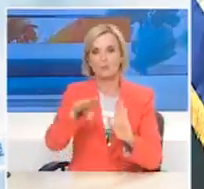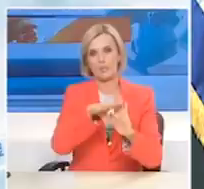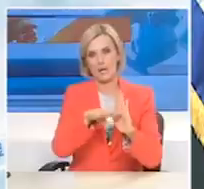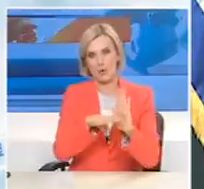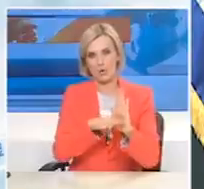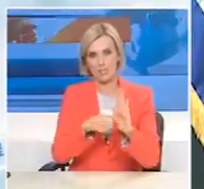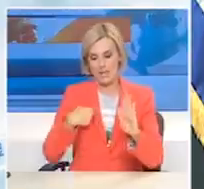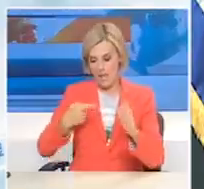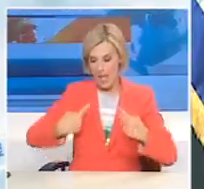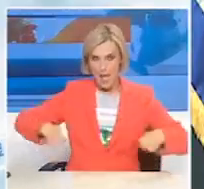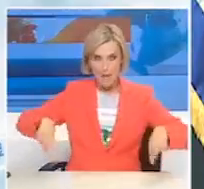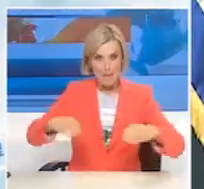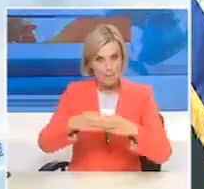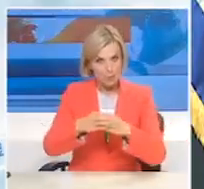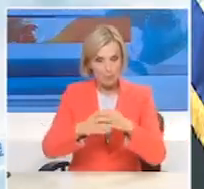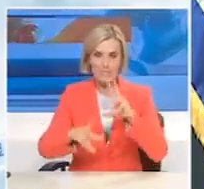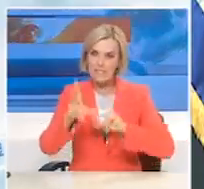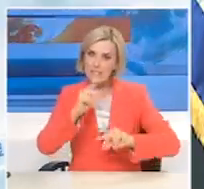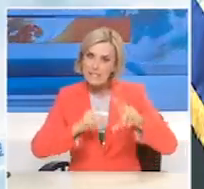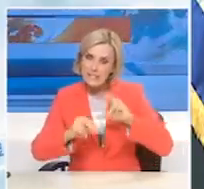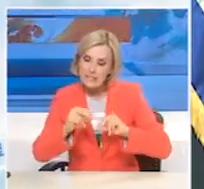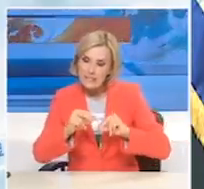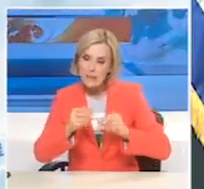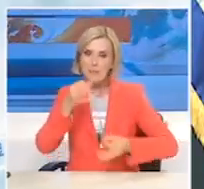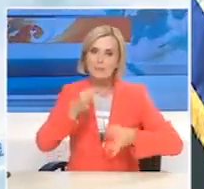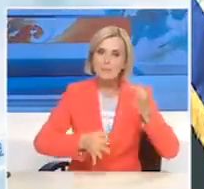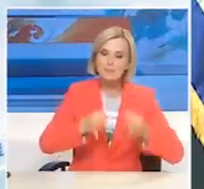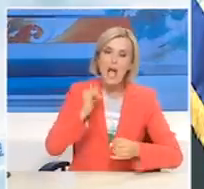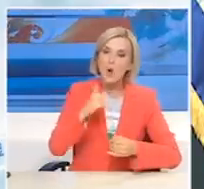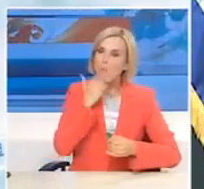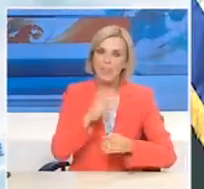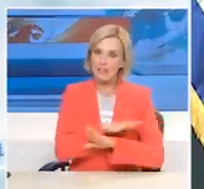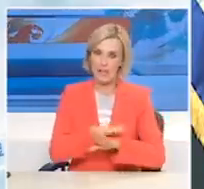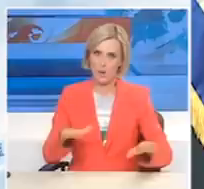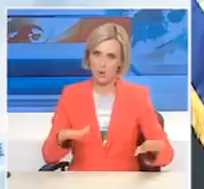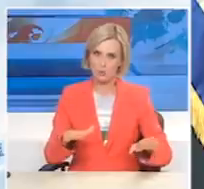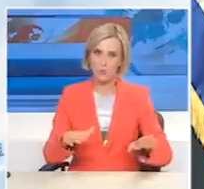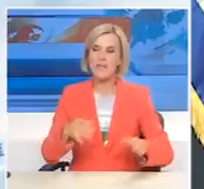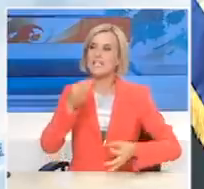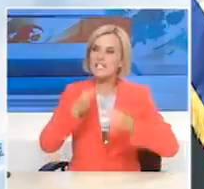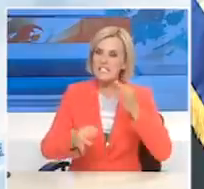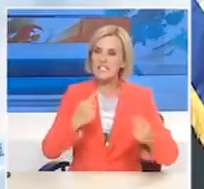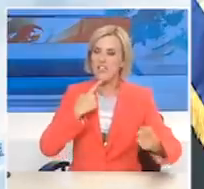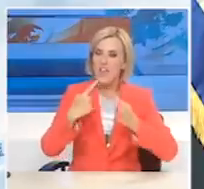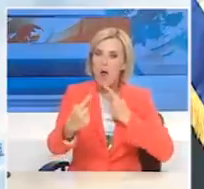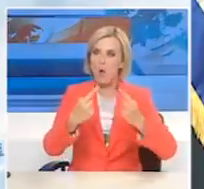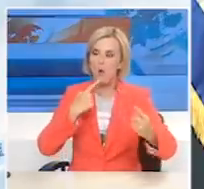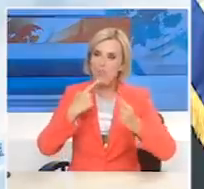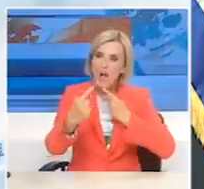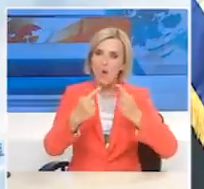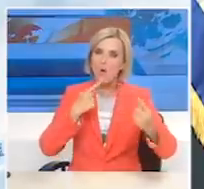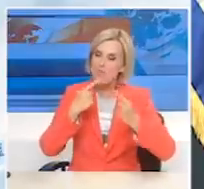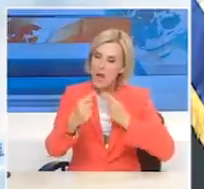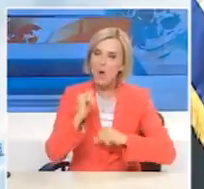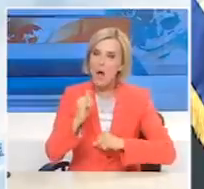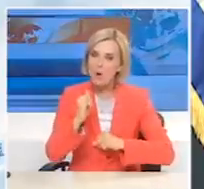έχει δει κάποια κείμενα, έχει συζητήσει κάποια κείμενα, τίποτα δεν είναι οριστικό ακόμα. Όλα είναι σε διαβούλευση και στην Επιτροπή, αλλά και είναι και διαβούλευση